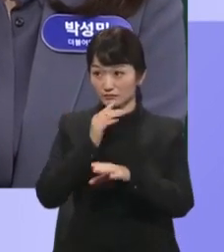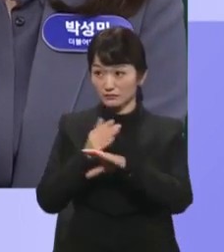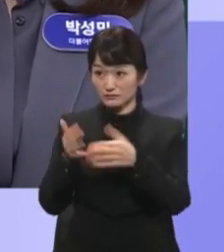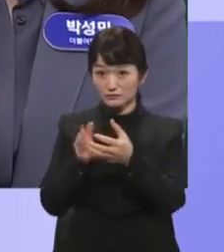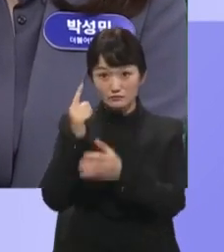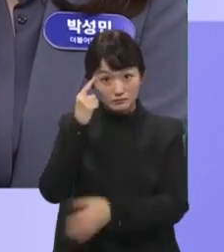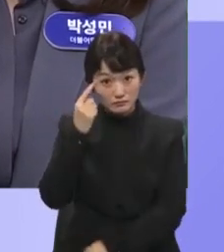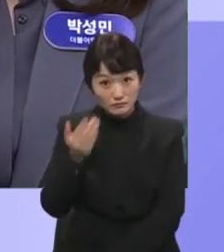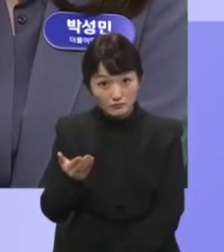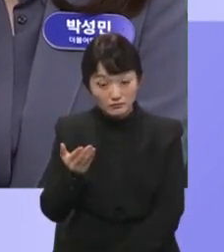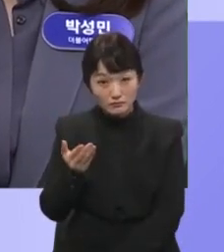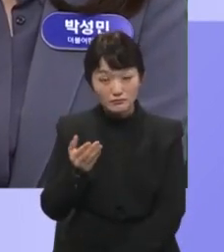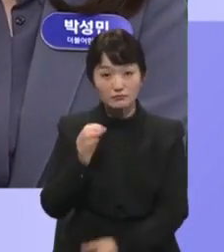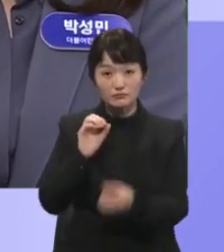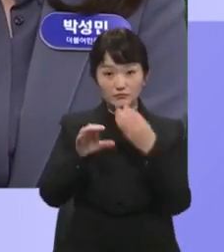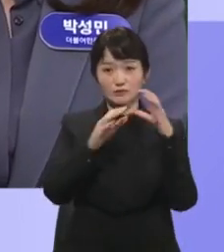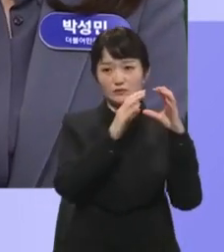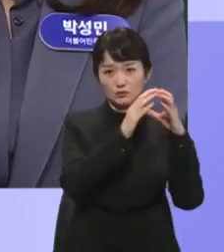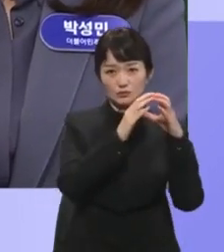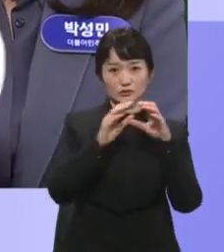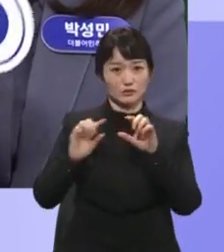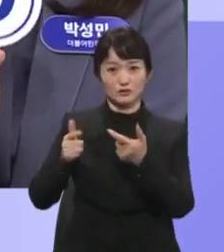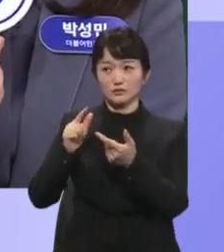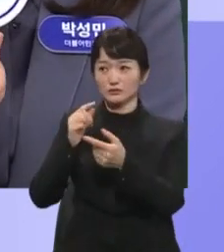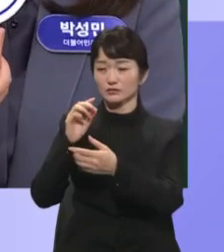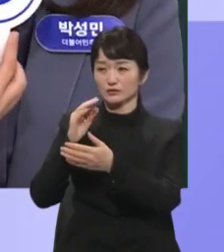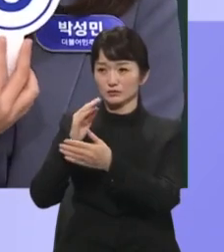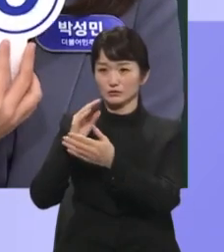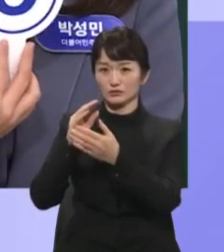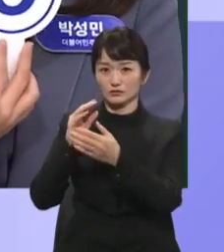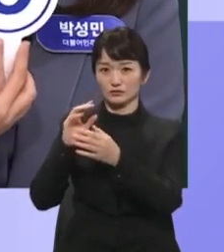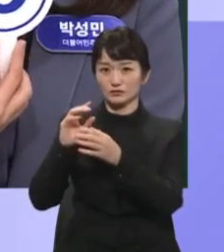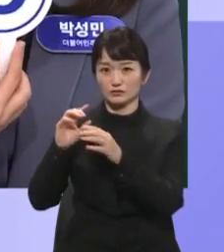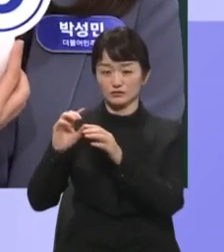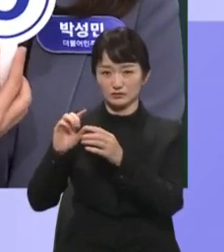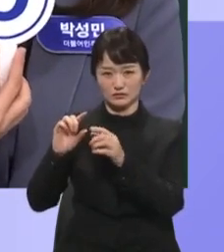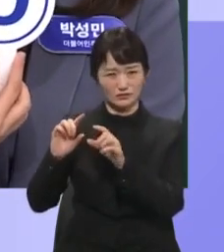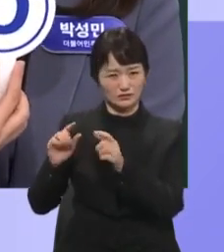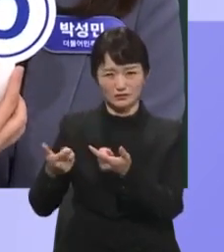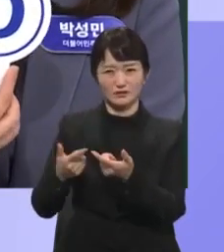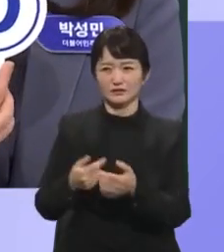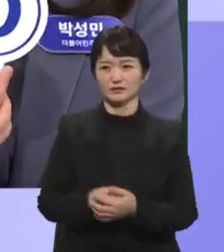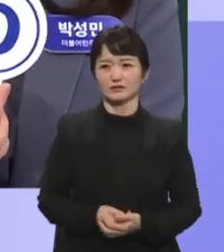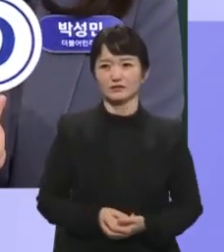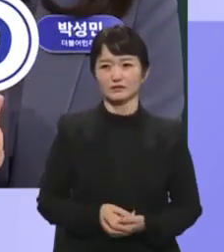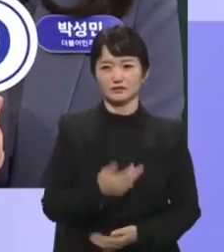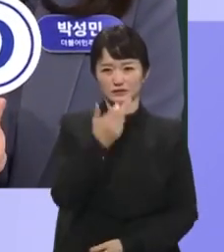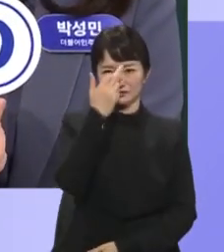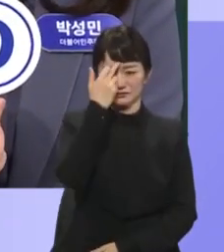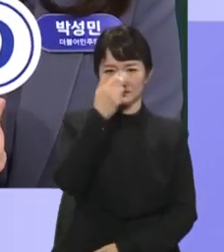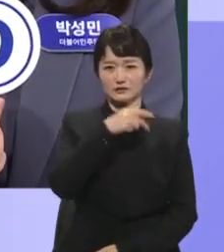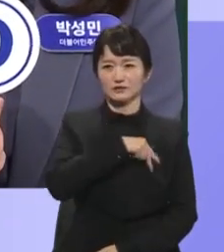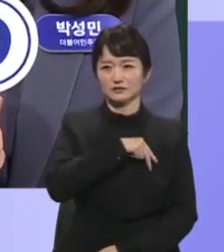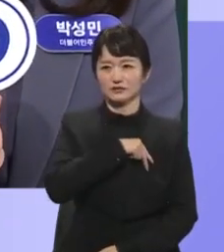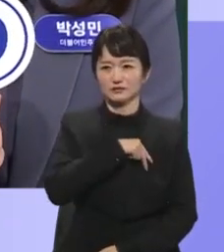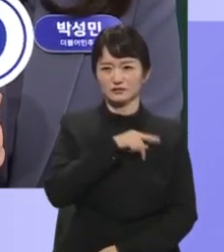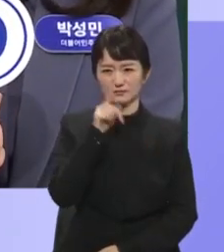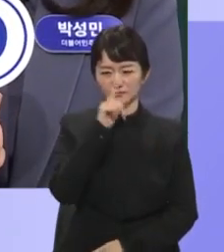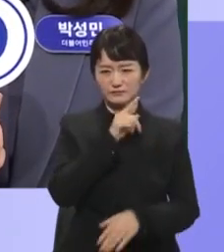그렇게 빌런이면 O 아니면 x 어떻습니까 아 최강 국전 의원은 두 분 생각하게 다